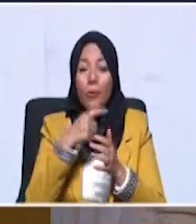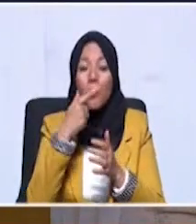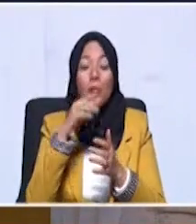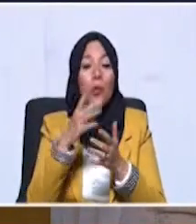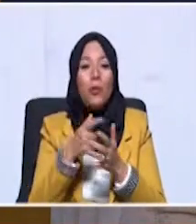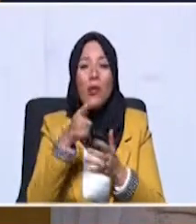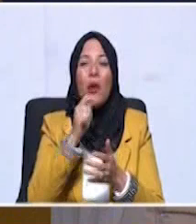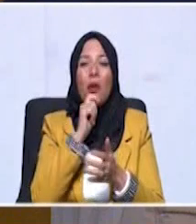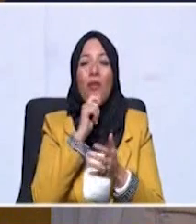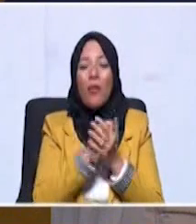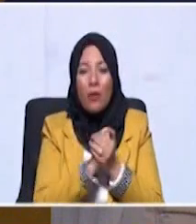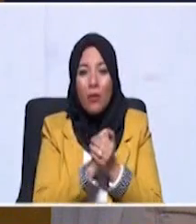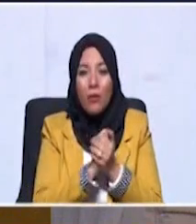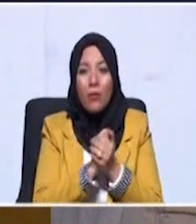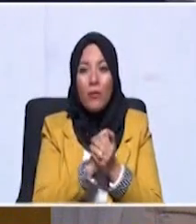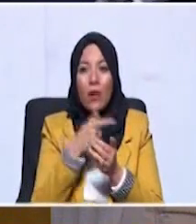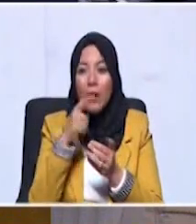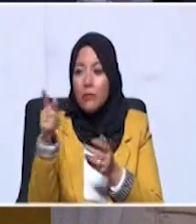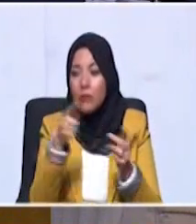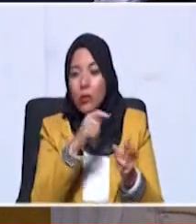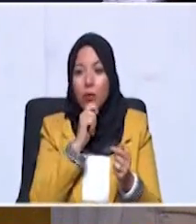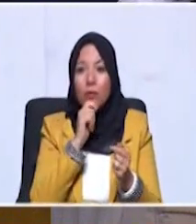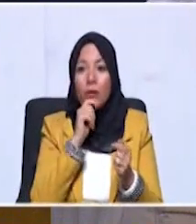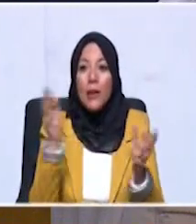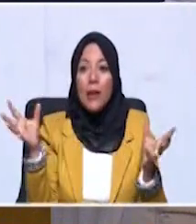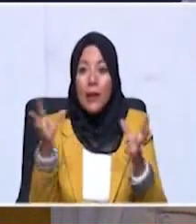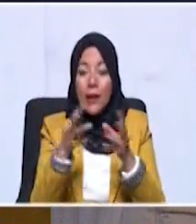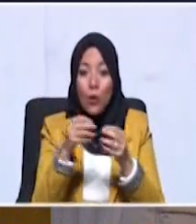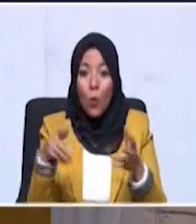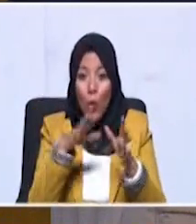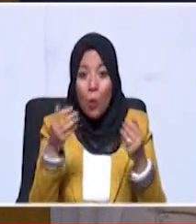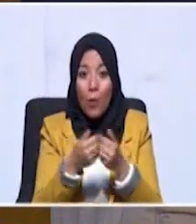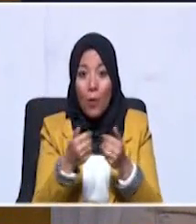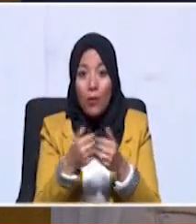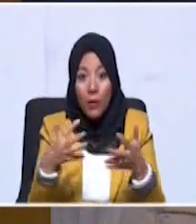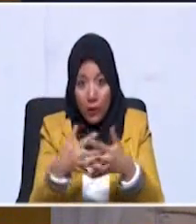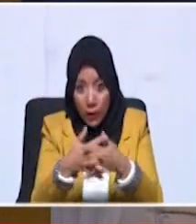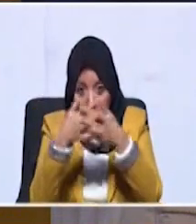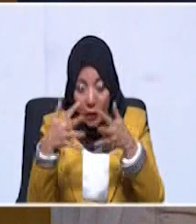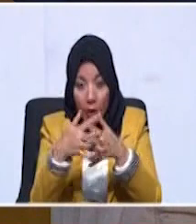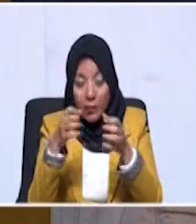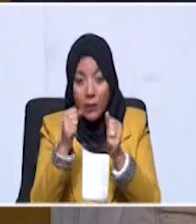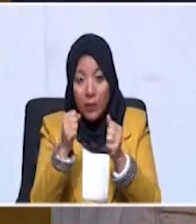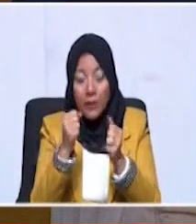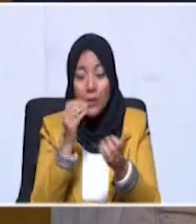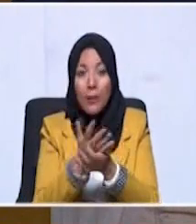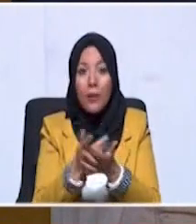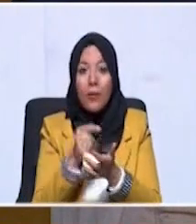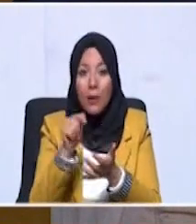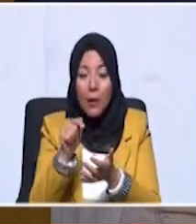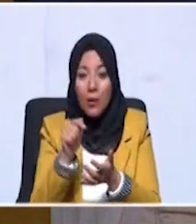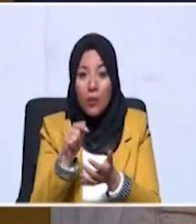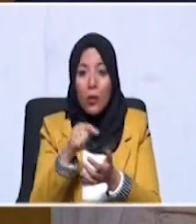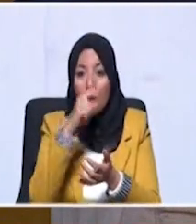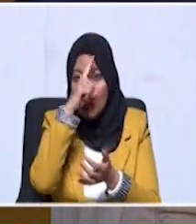يقول لك ده ضعيف وده الحديث ده ضعيف، لكن هذه الأحاديث يتقوى بعضها ببعض، ويقول لك